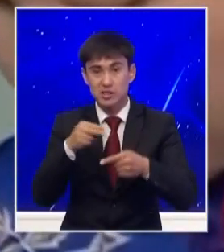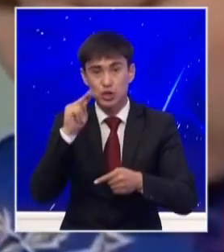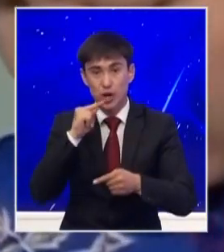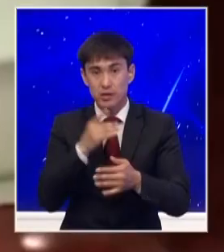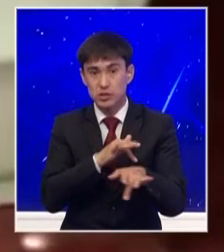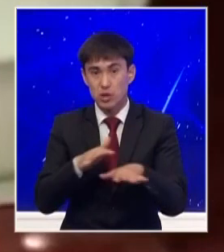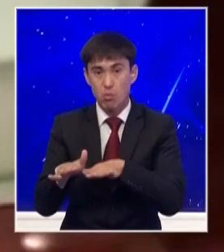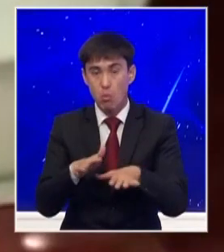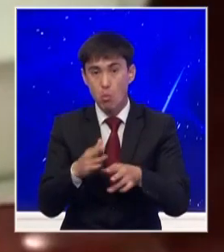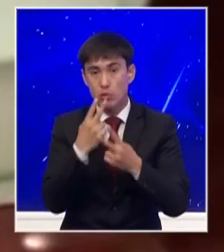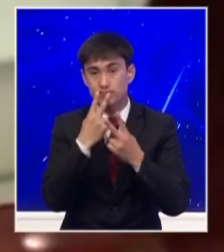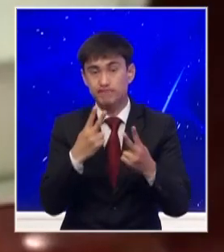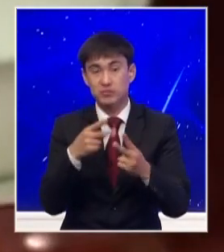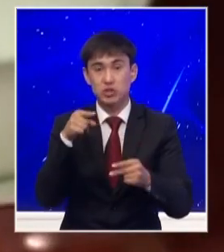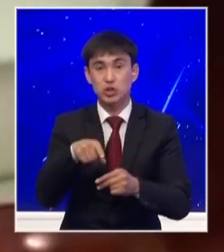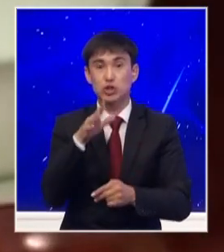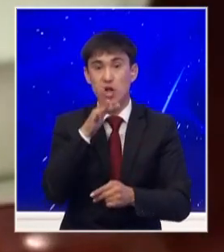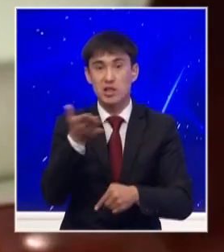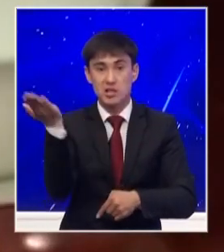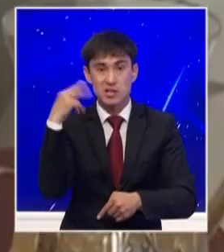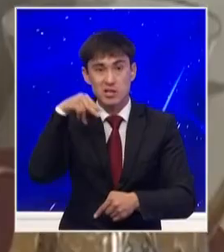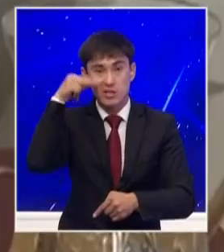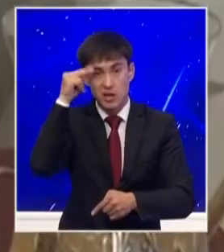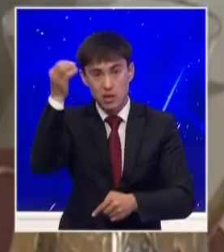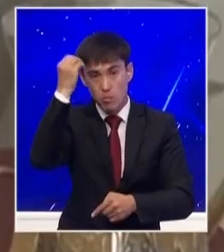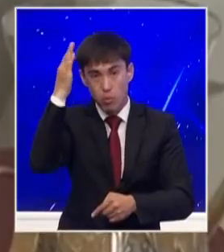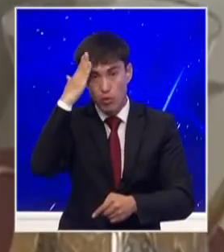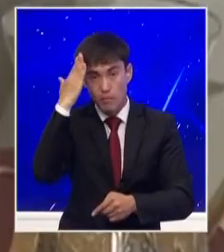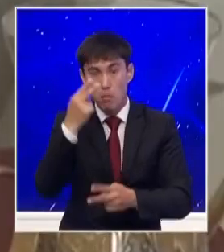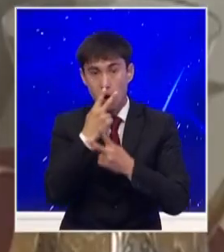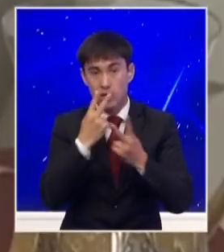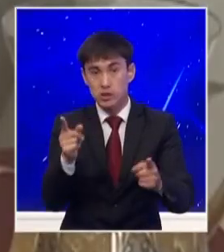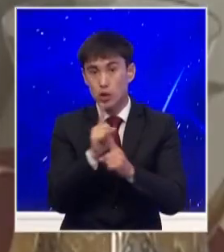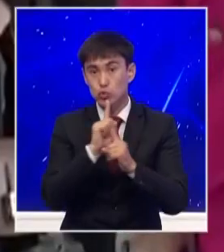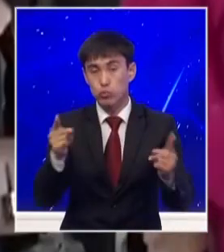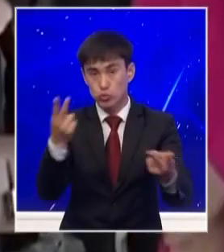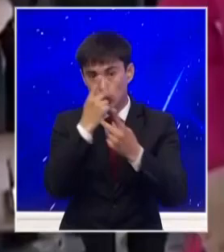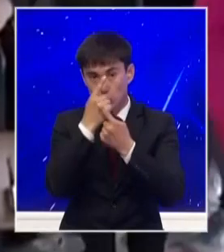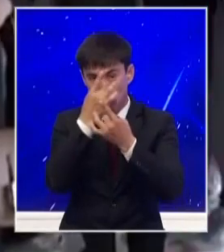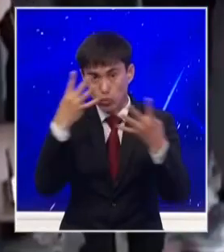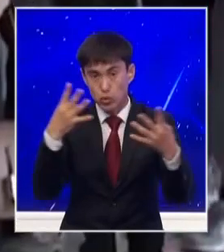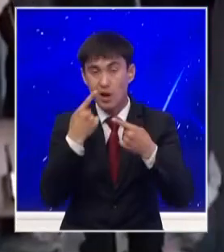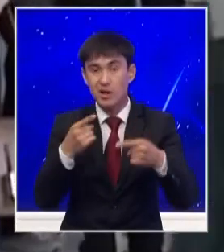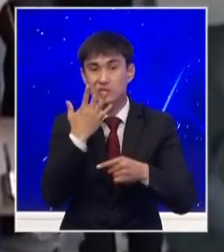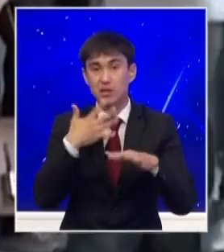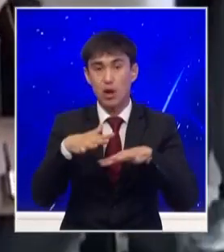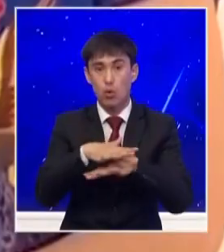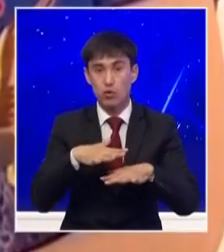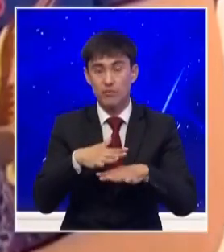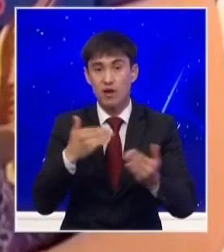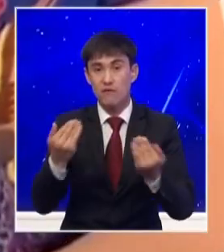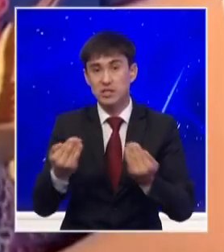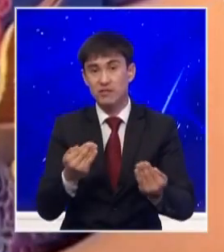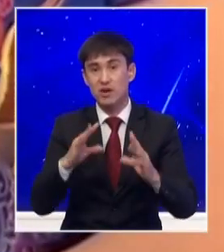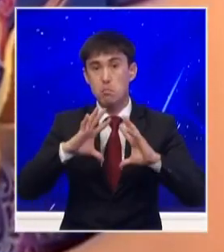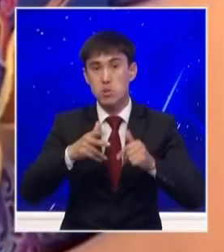церемоний отражает не только тысячелетнюю историю Китая и Японии, но и показывает особенности культуры разных народов. На